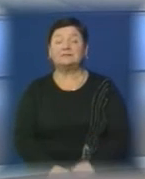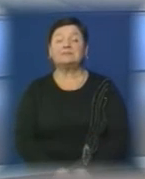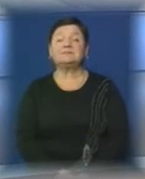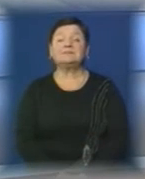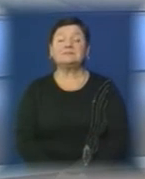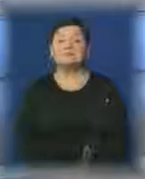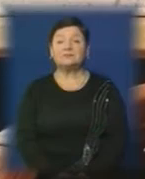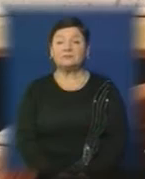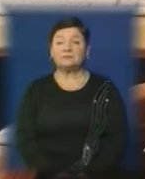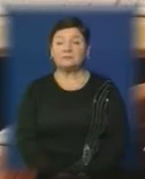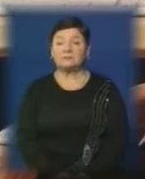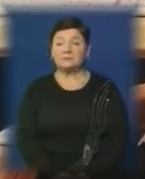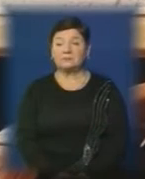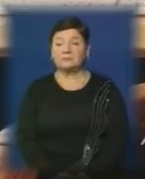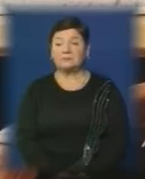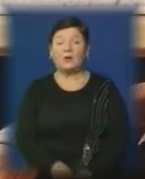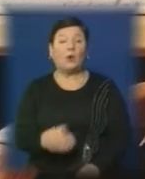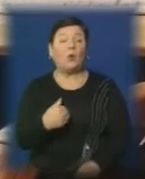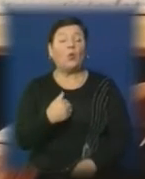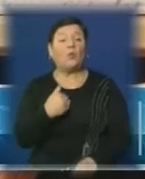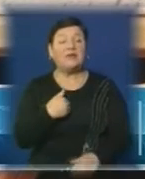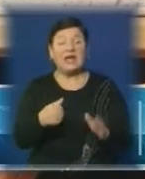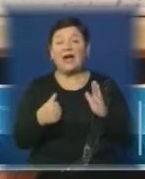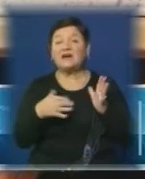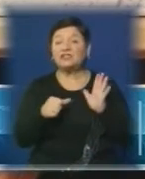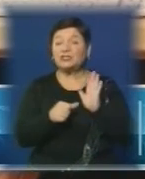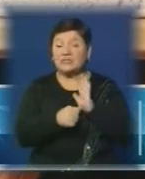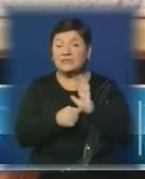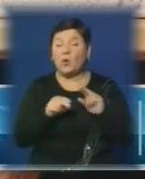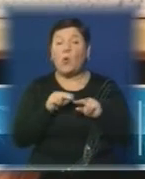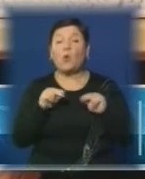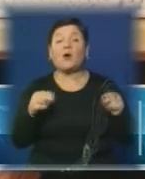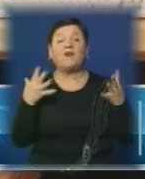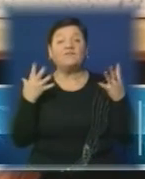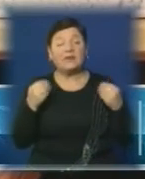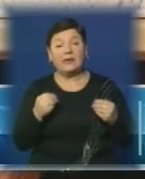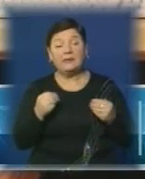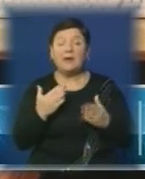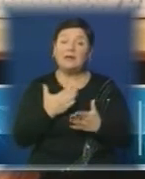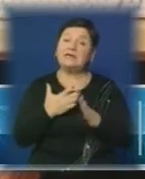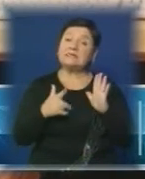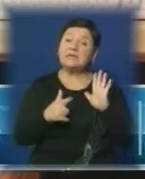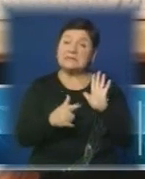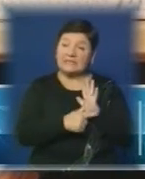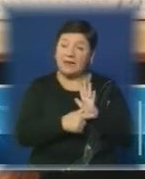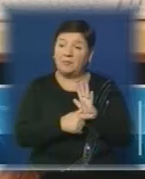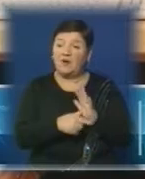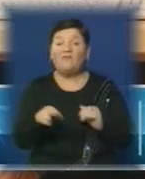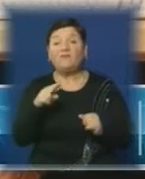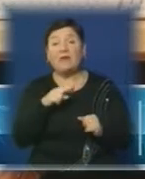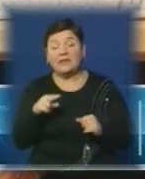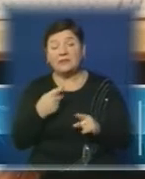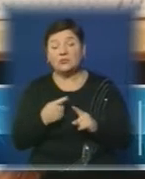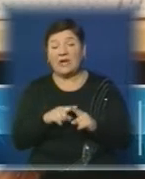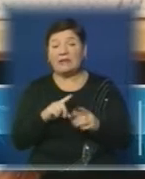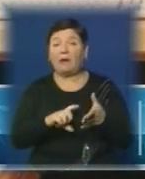Мороз. У меня 6 уроков в день, иногда бывает 7, но в пятницу это классный